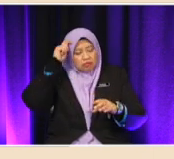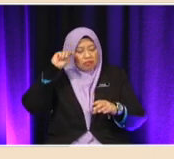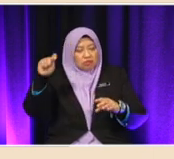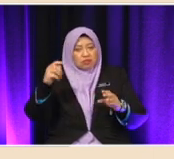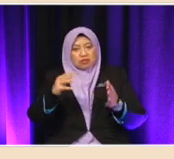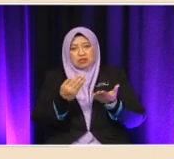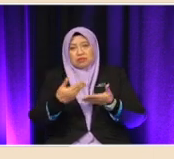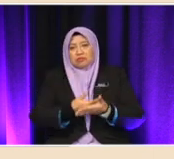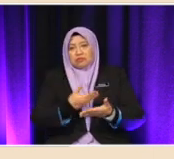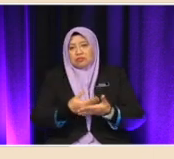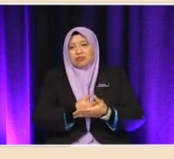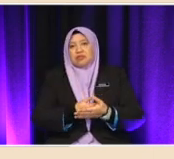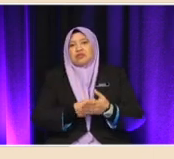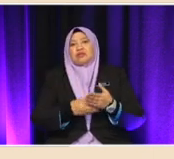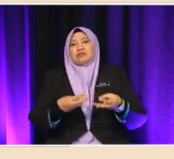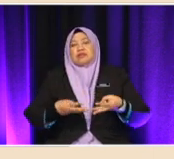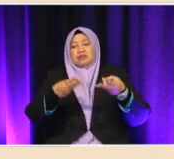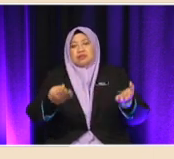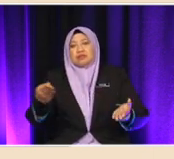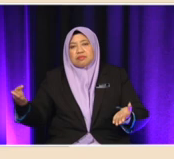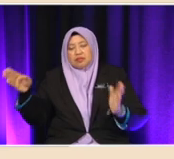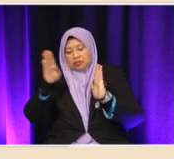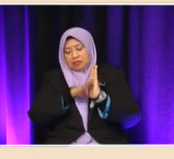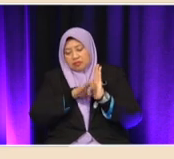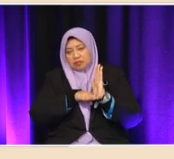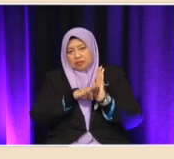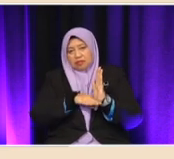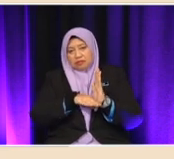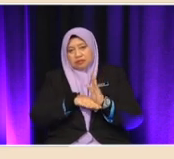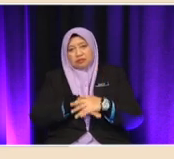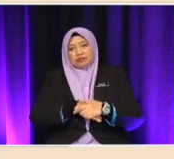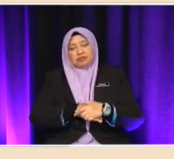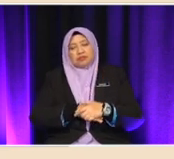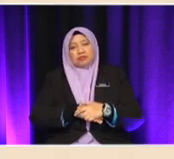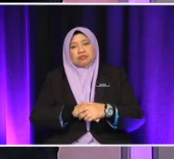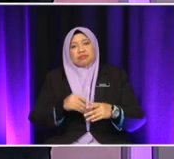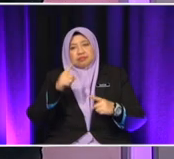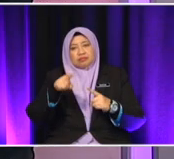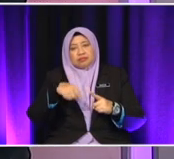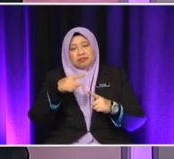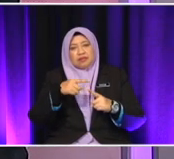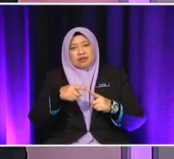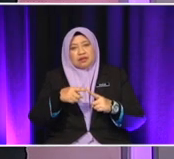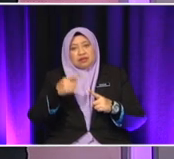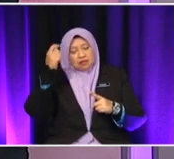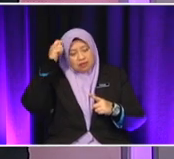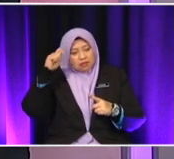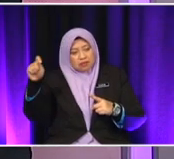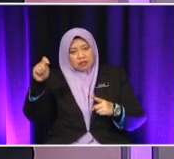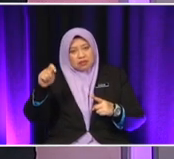penawaran barang akan berkurang Oke so bila penggunaan teknologi yang